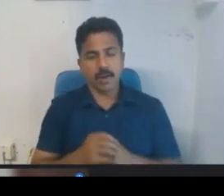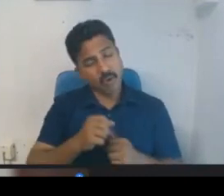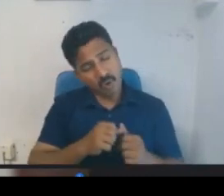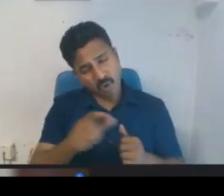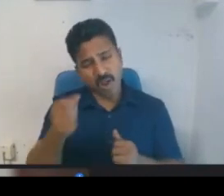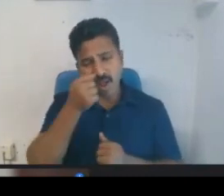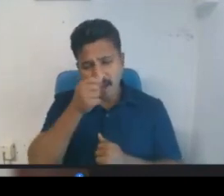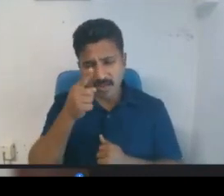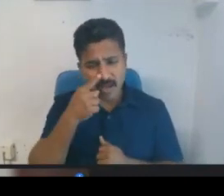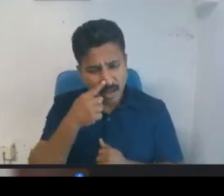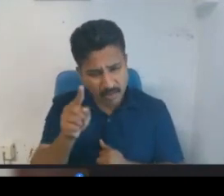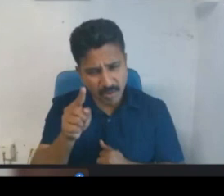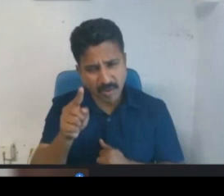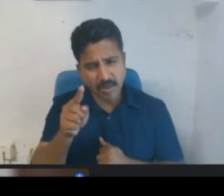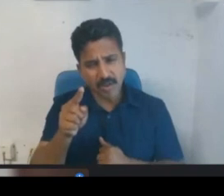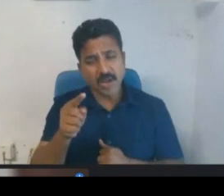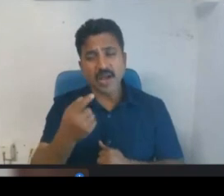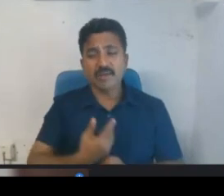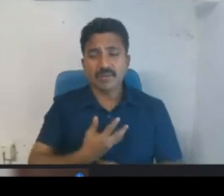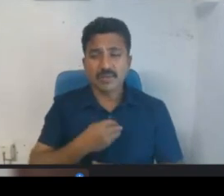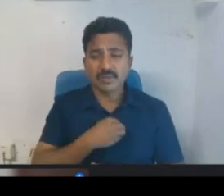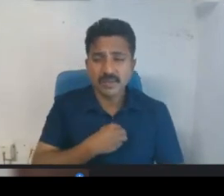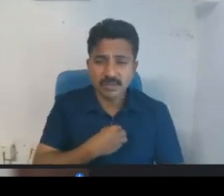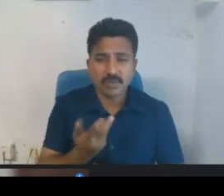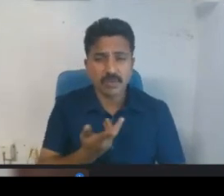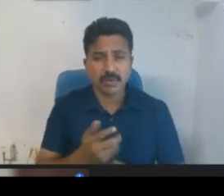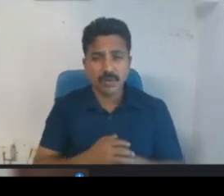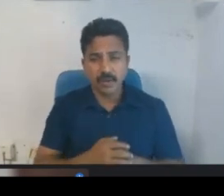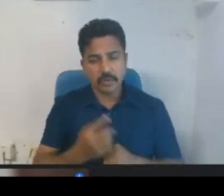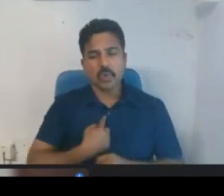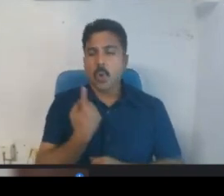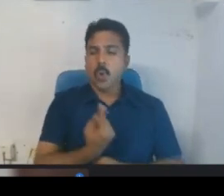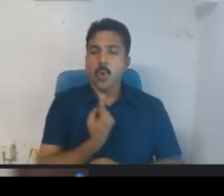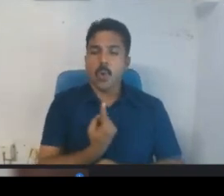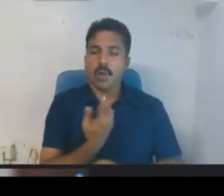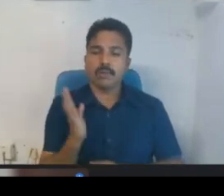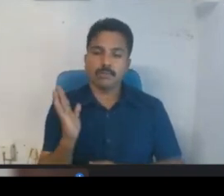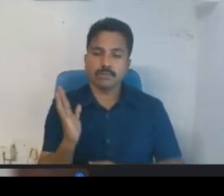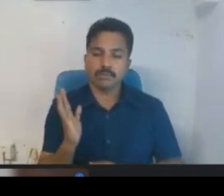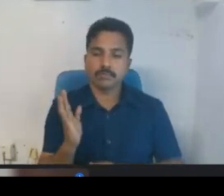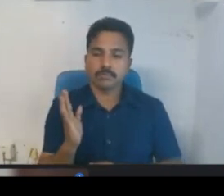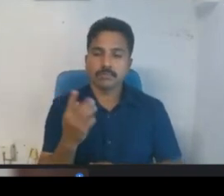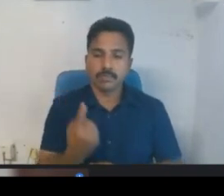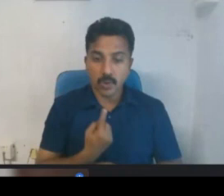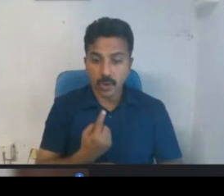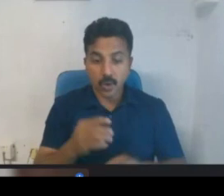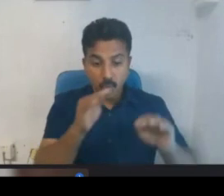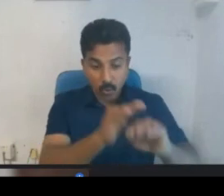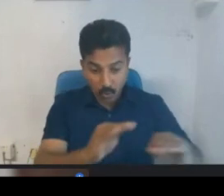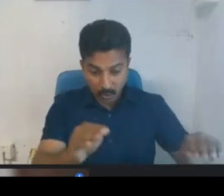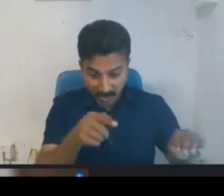എല്ലാ അച്ഛനമ്മമാരും അനുഭവിക്കുന്ന ഏറ്റവും വലിയൊരു പ്രശ്നം എന്ന് പറഞ്ഞു കഴിഞ്ഞാൽ ഈ ഒറ്റപ്പെടലുകൾ തന്നെയായിരിക്കും. അതായത്